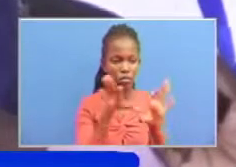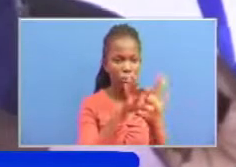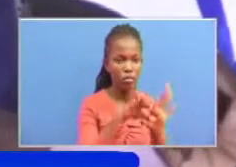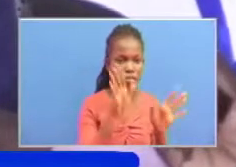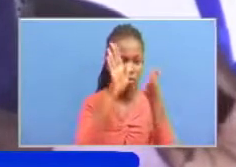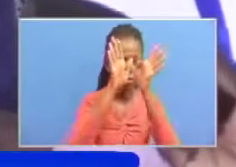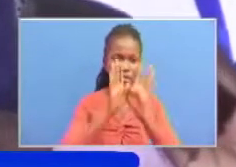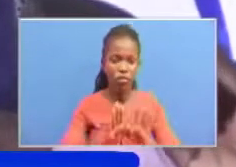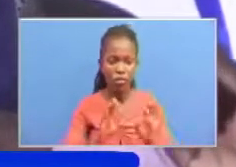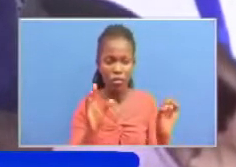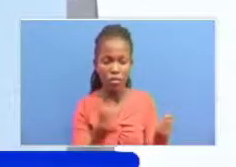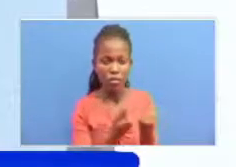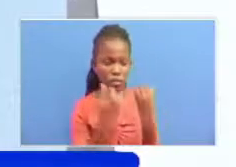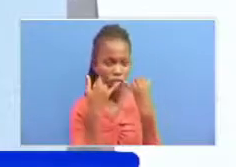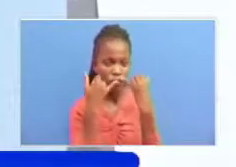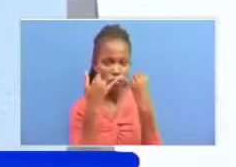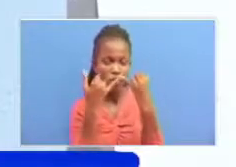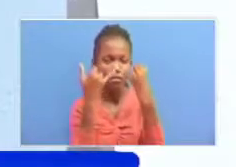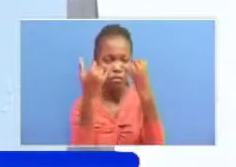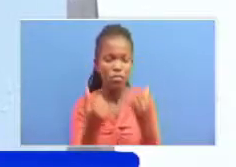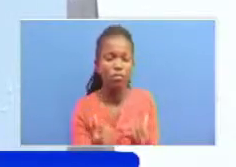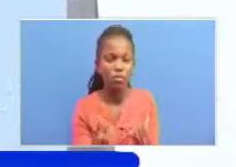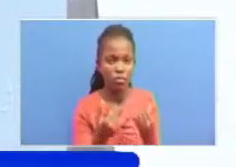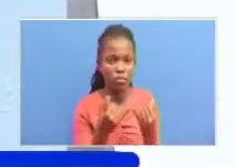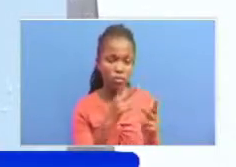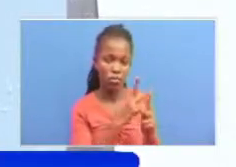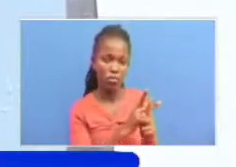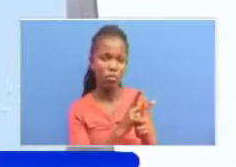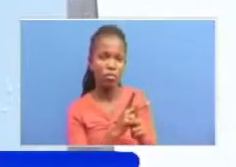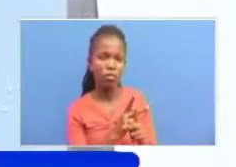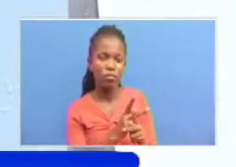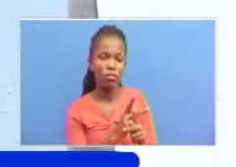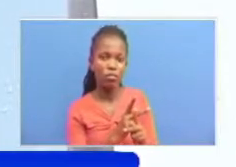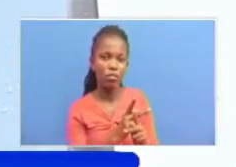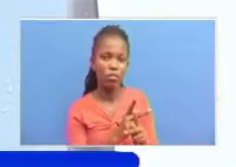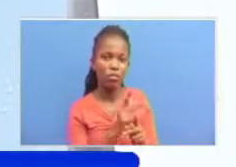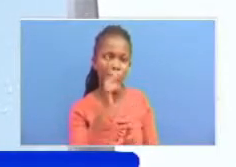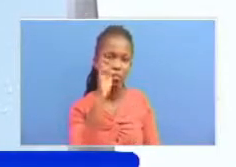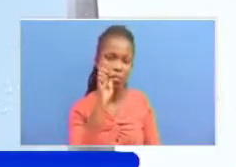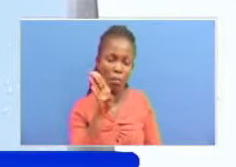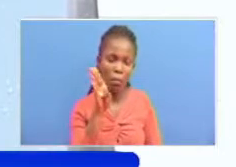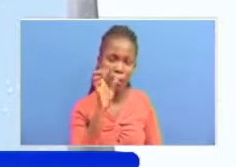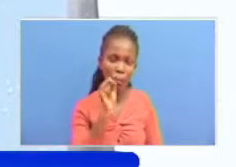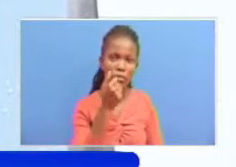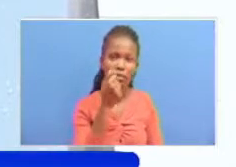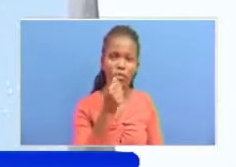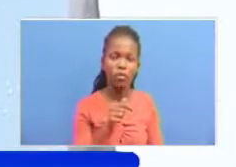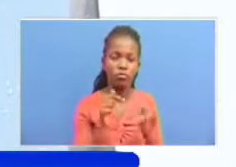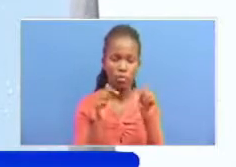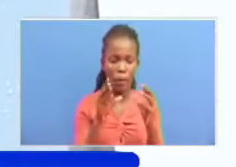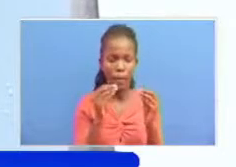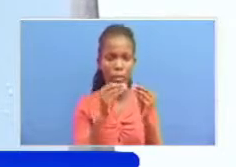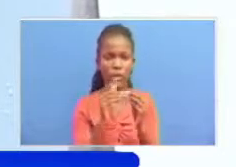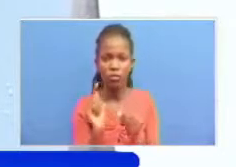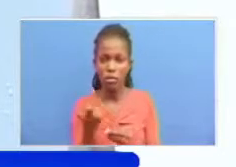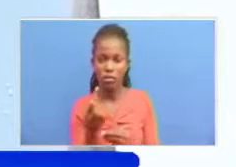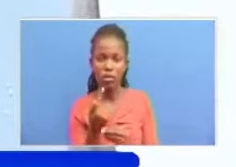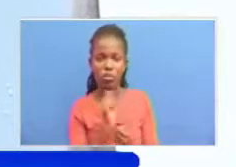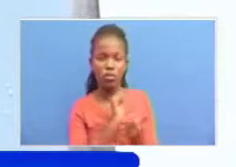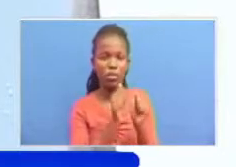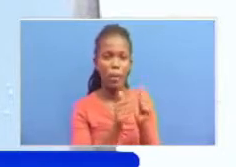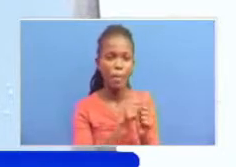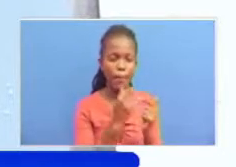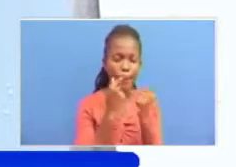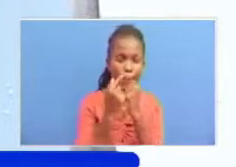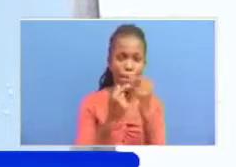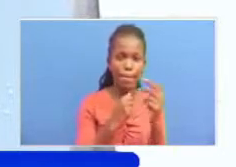the security of information. Muvea wa kukune kila wailu wa siendo kana kebs ni ato esia ikoma na yambe na ila ni ya kunena